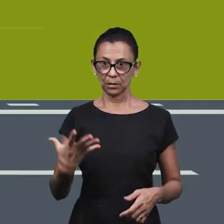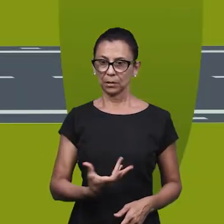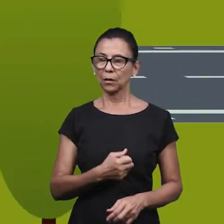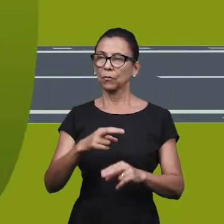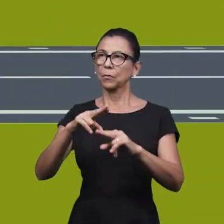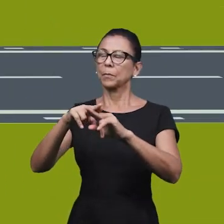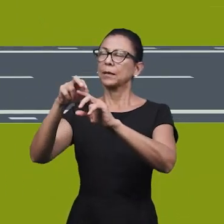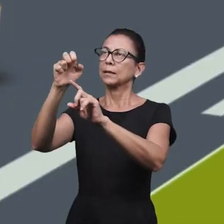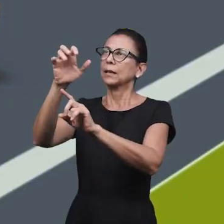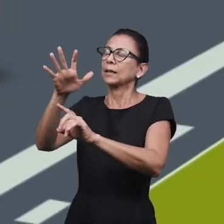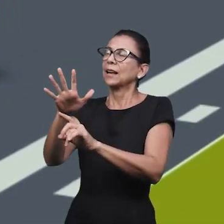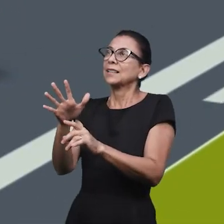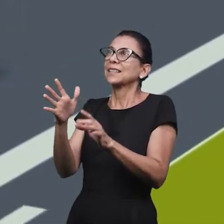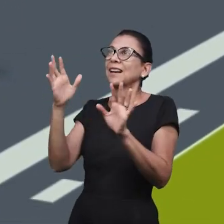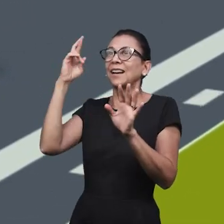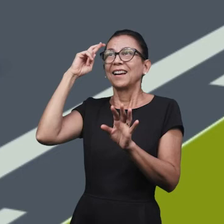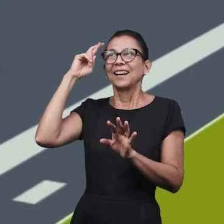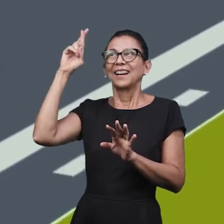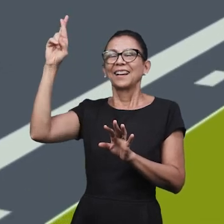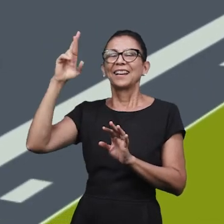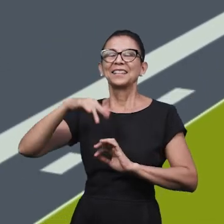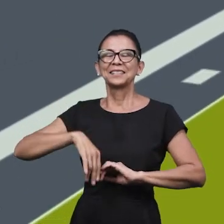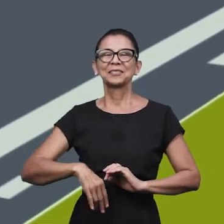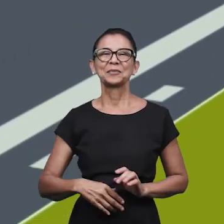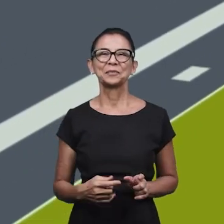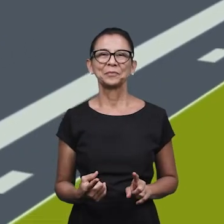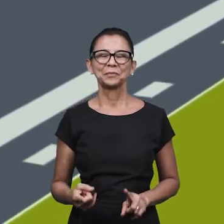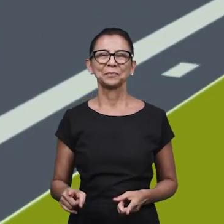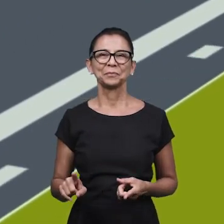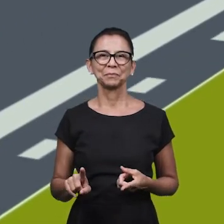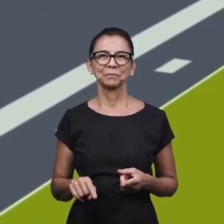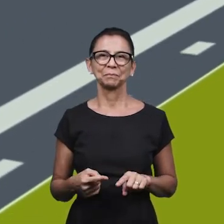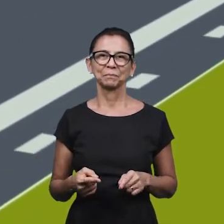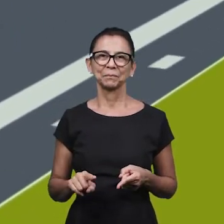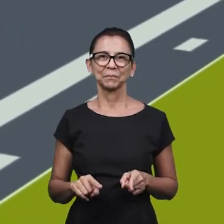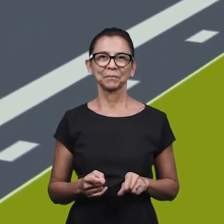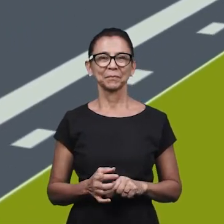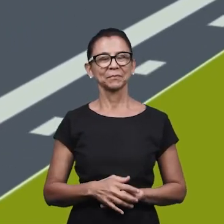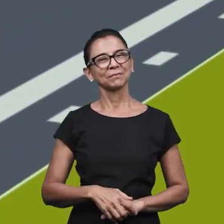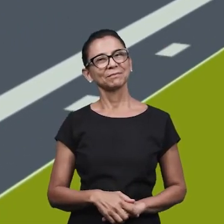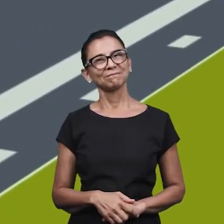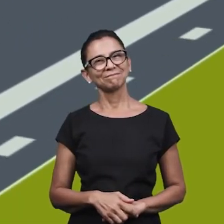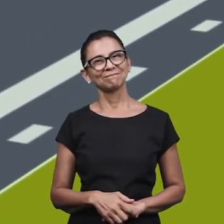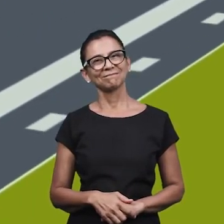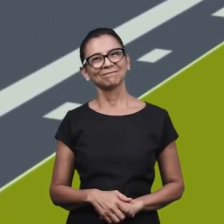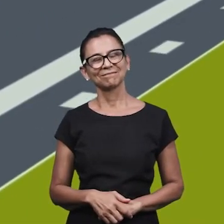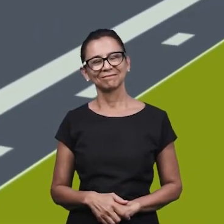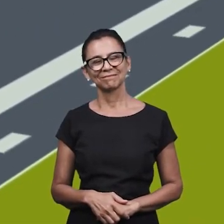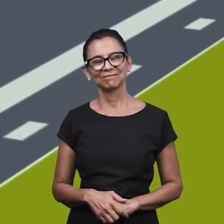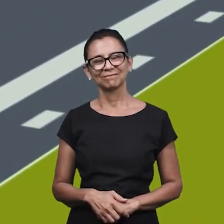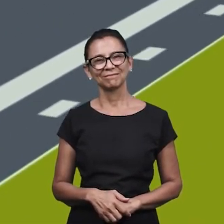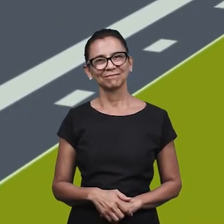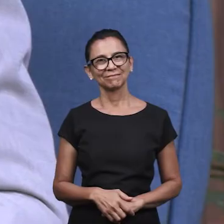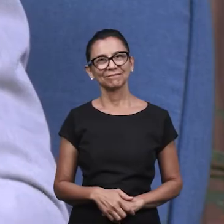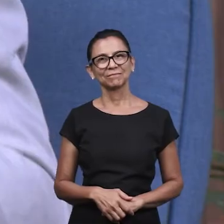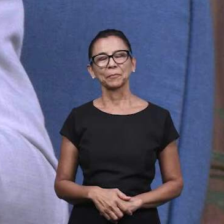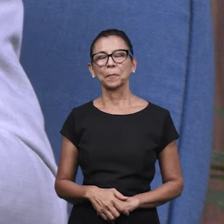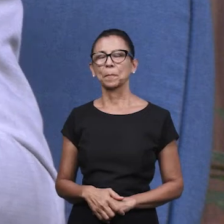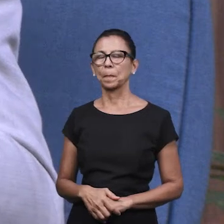depositou. Eu fui salvo pela graça que em mim depositou.